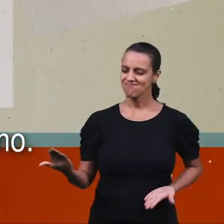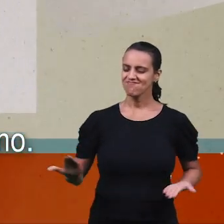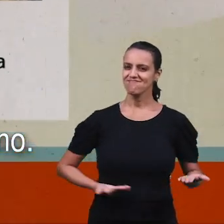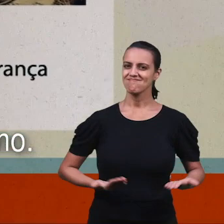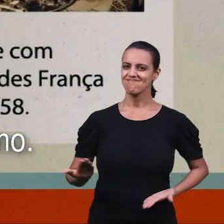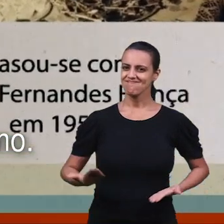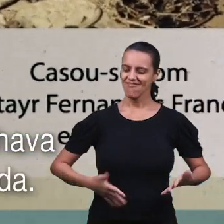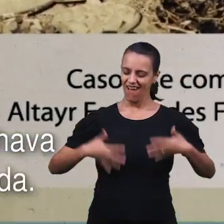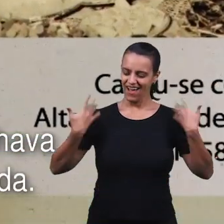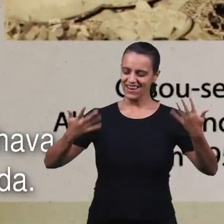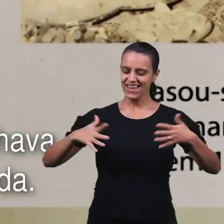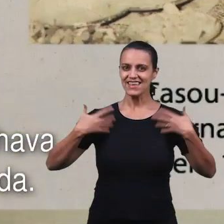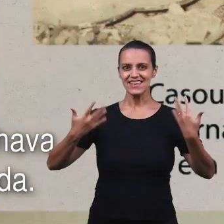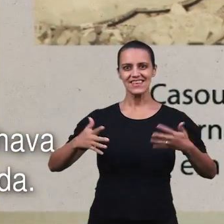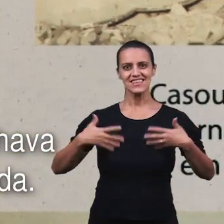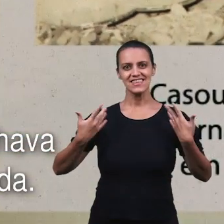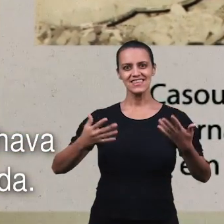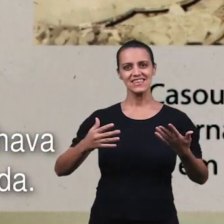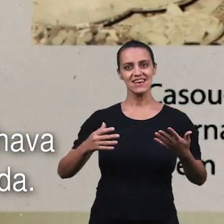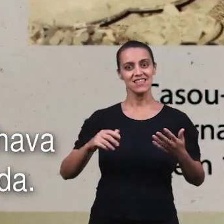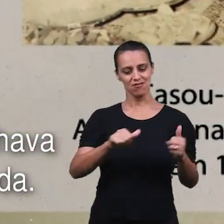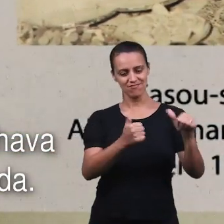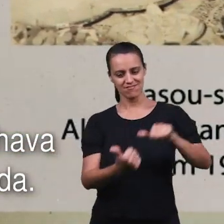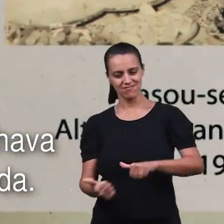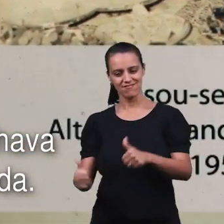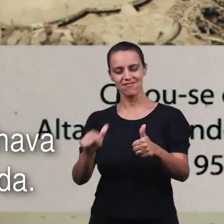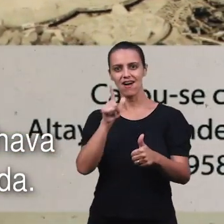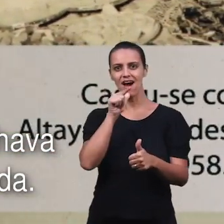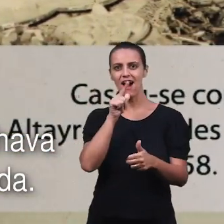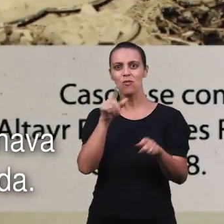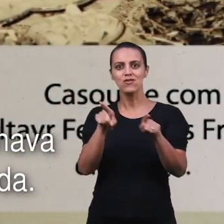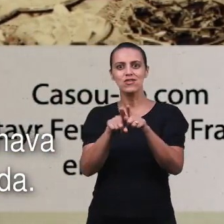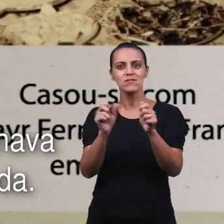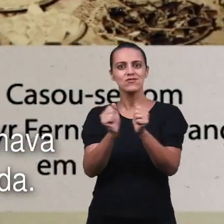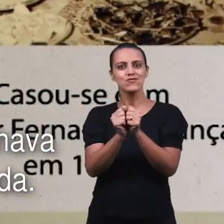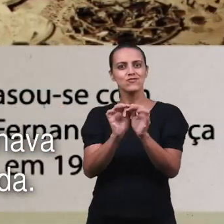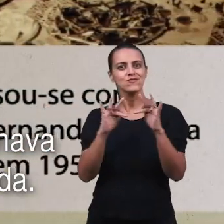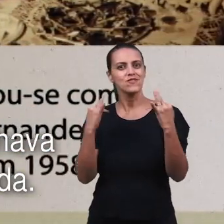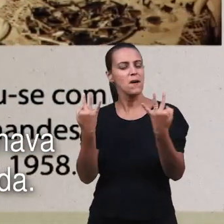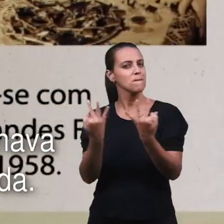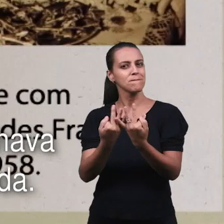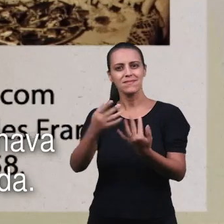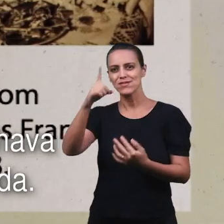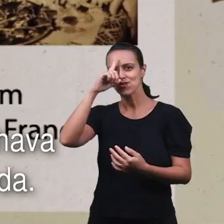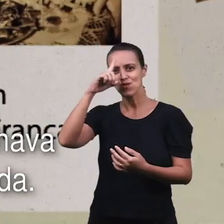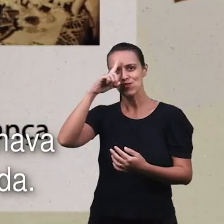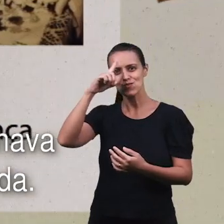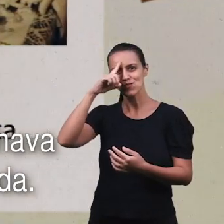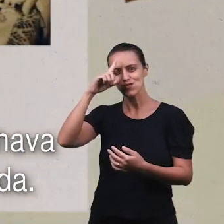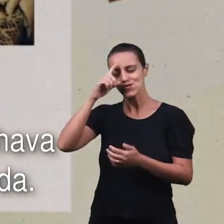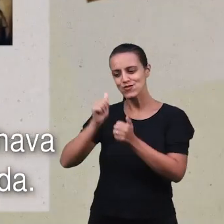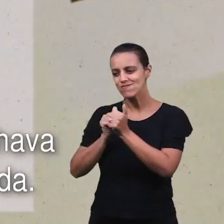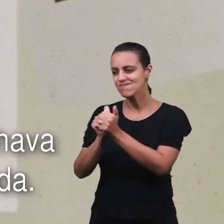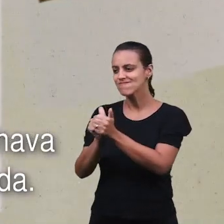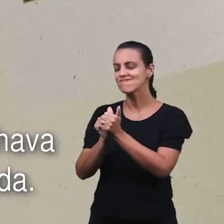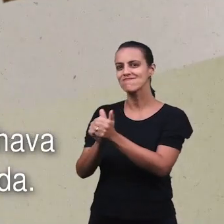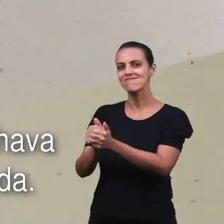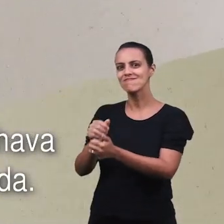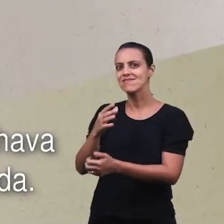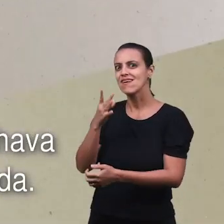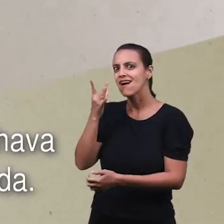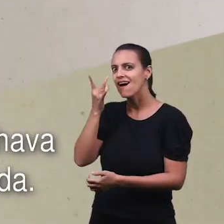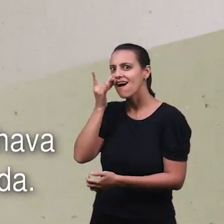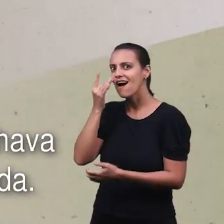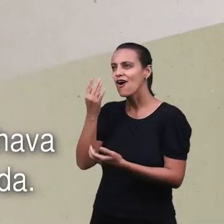servi avec enthousiasme. Il a été baptisé avec toute sa famille et jour après jour, il a accompagné